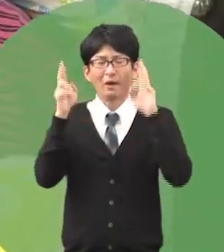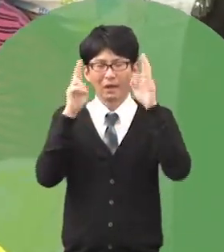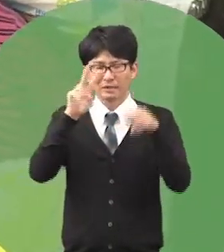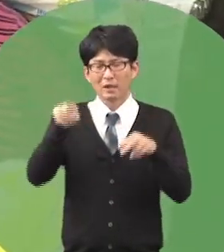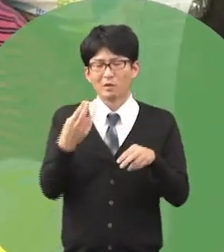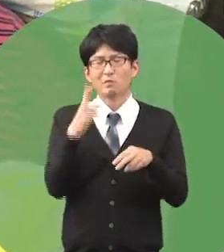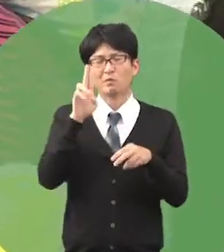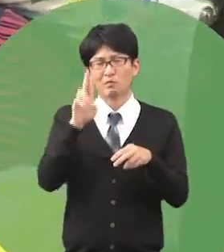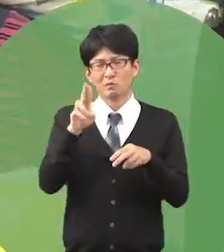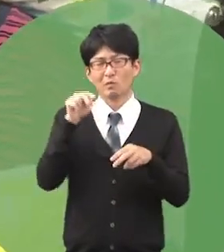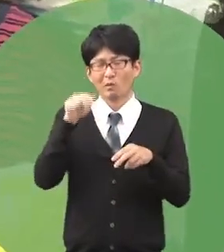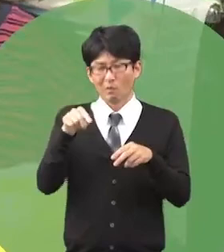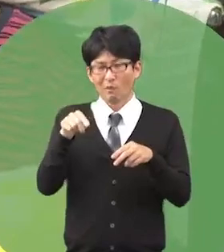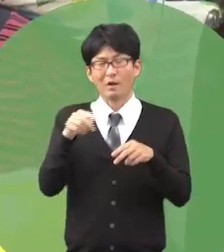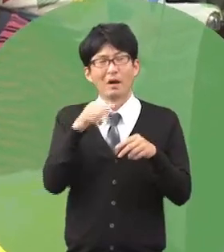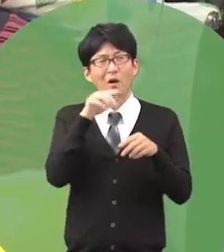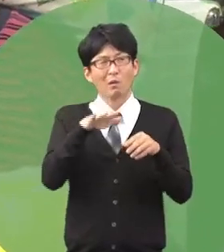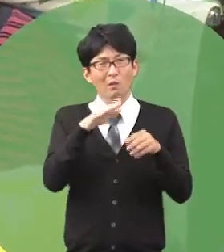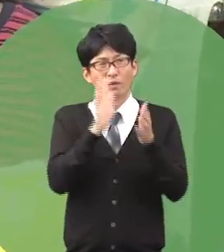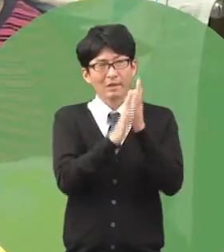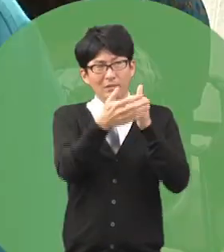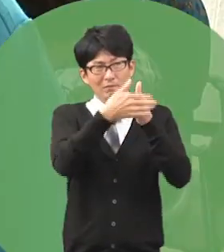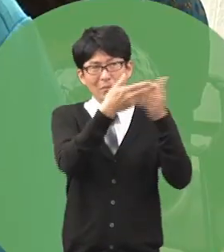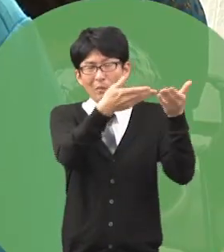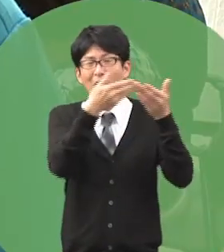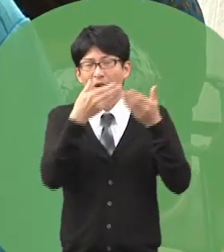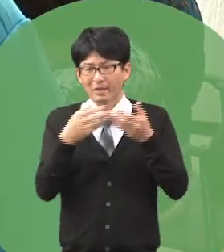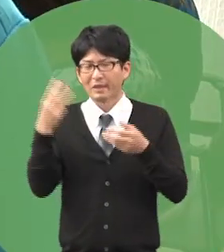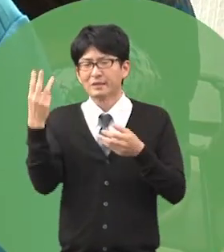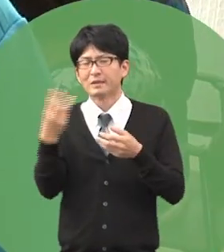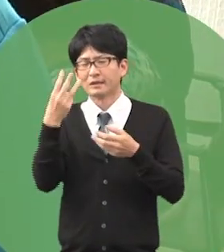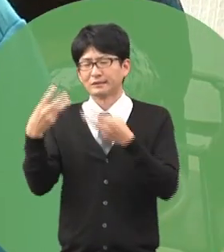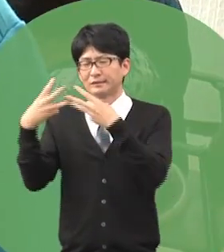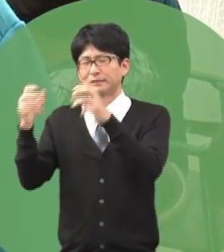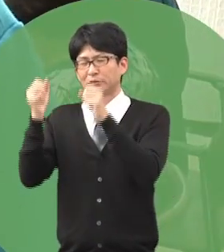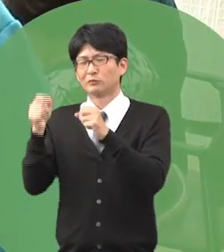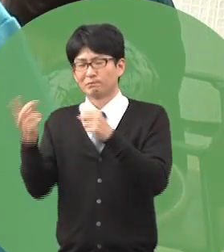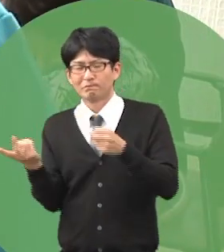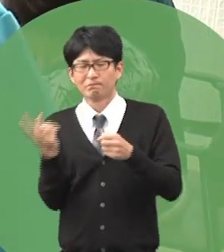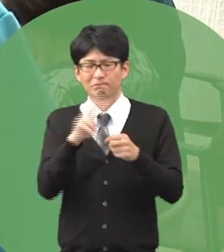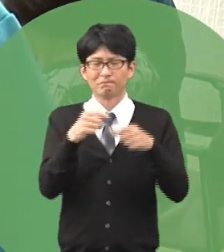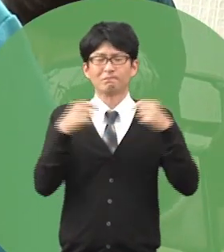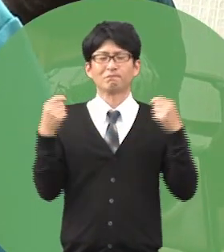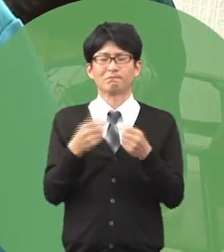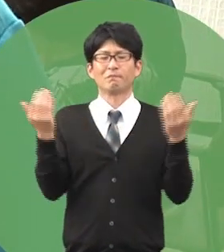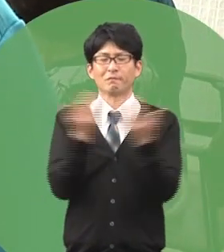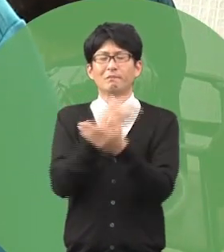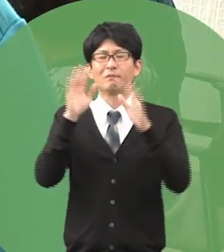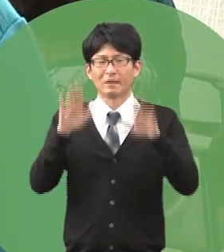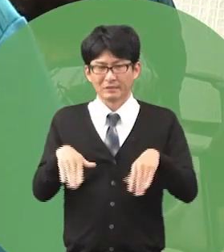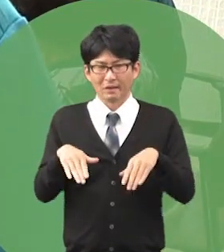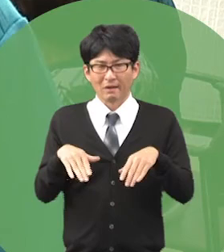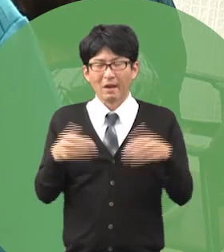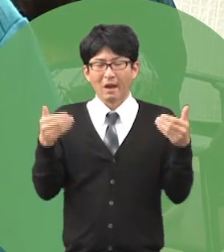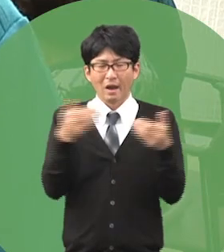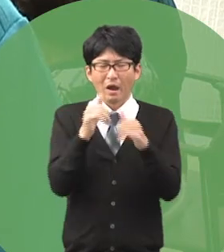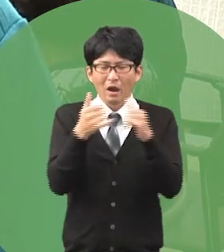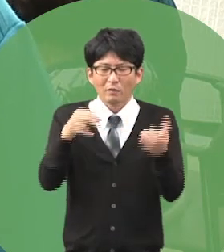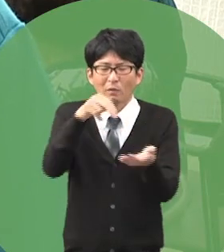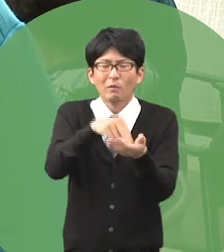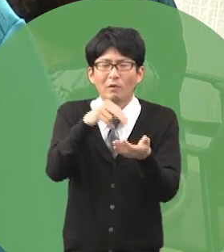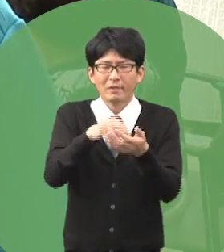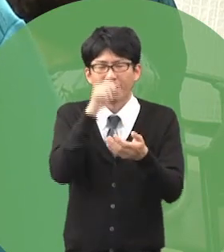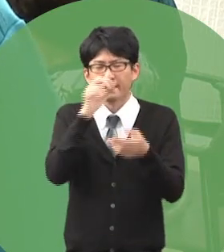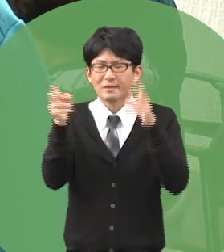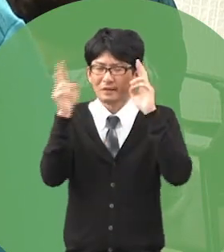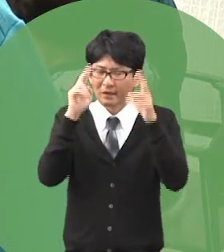を活用して3名の非正規社員を正社員に転換しました。 働いてる人たちにとっていい会